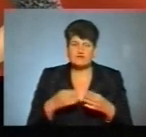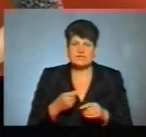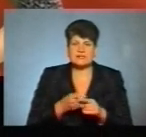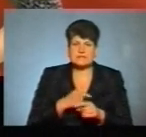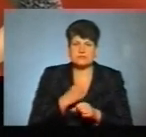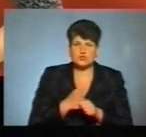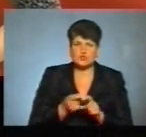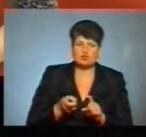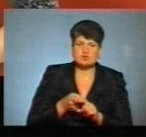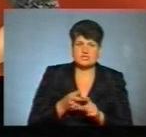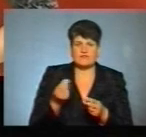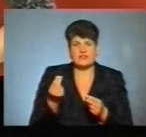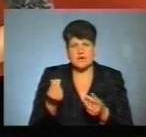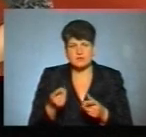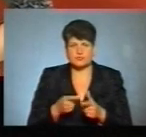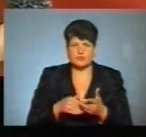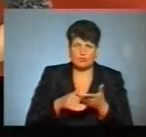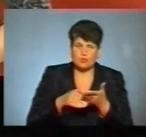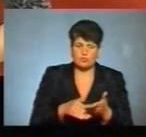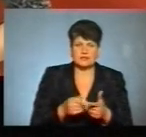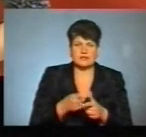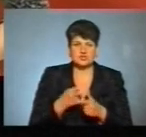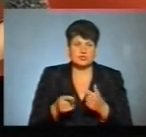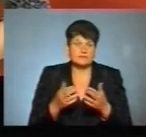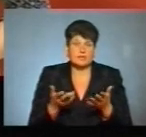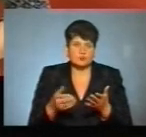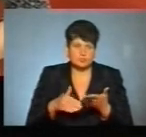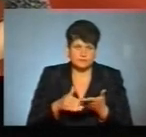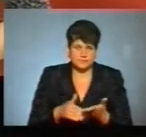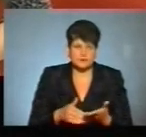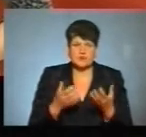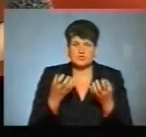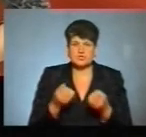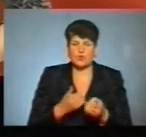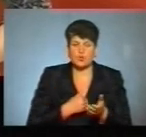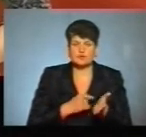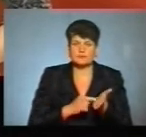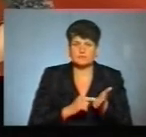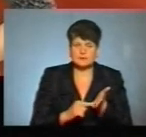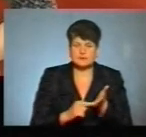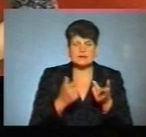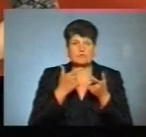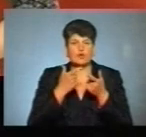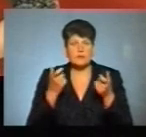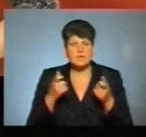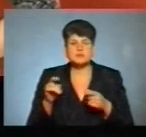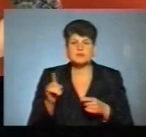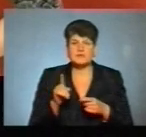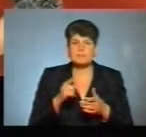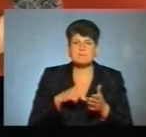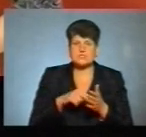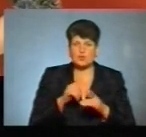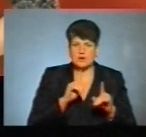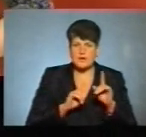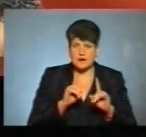цим працюють, долучитися, чи фінансово, чи іншим чином. Ще хочу наголосити на інформації, це від